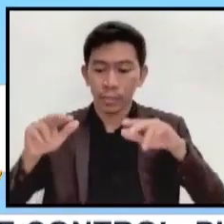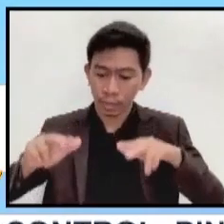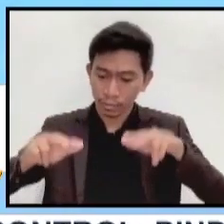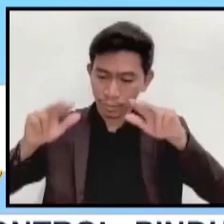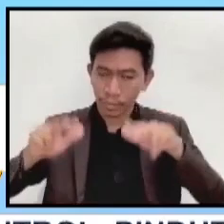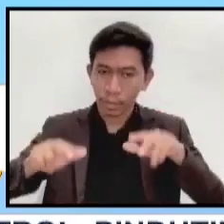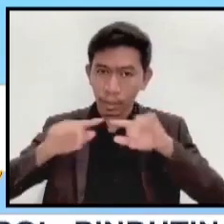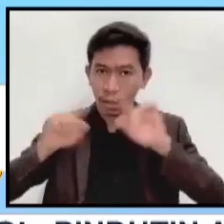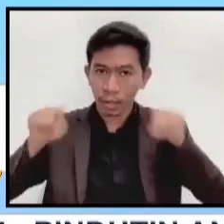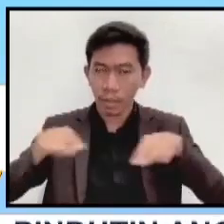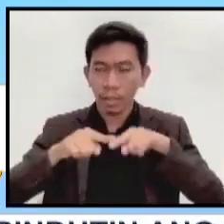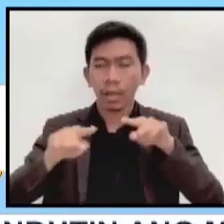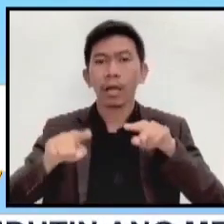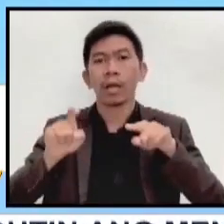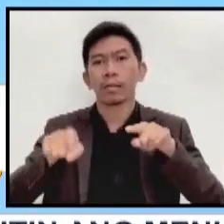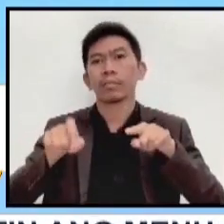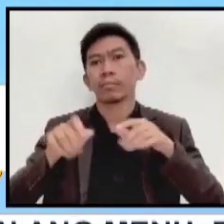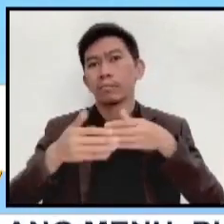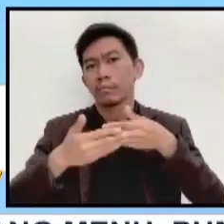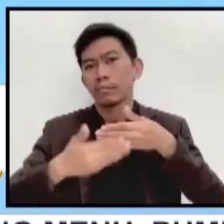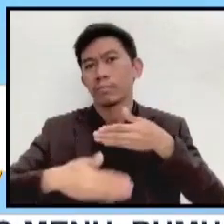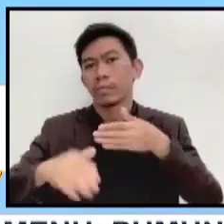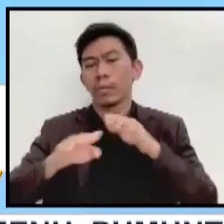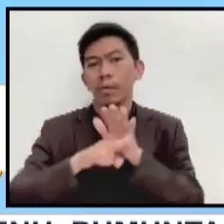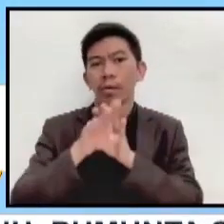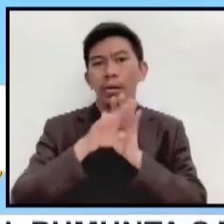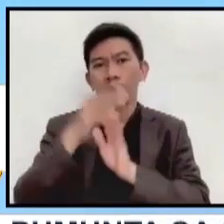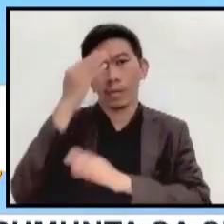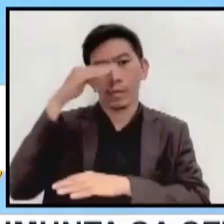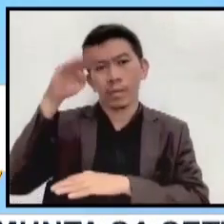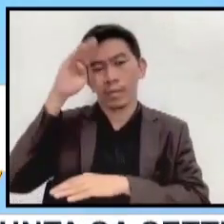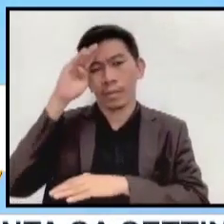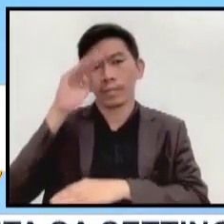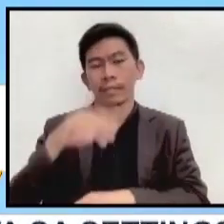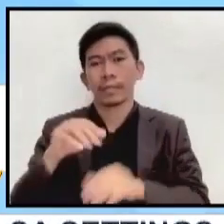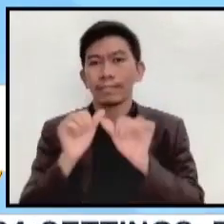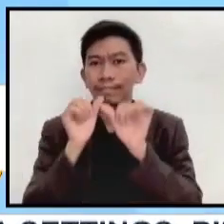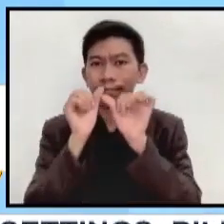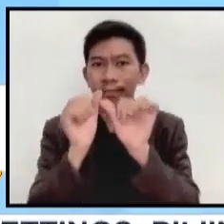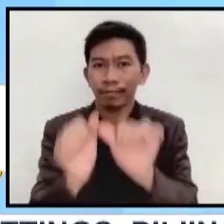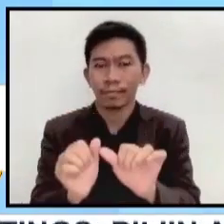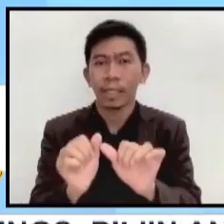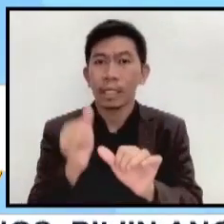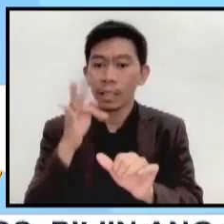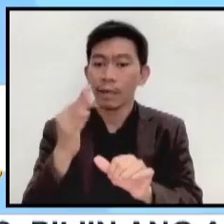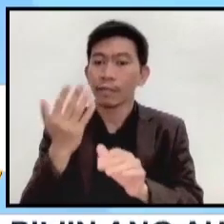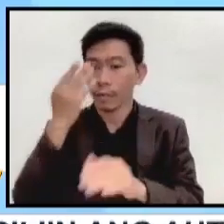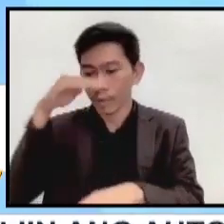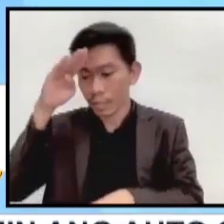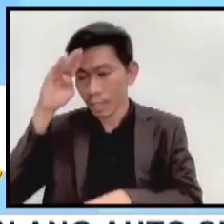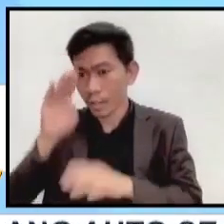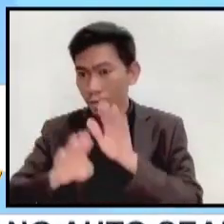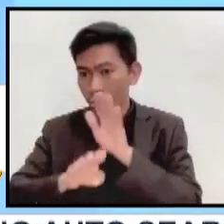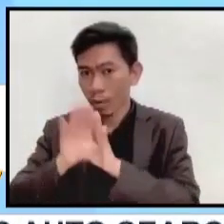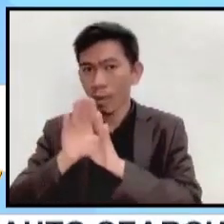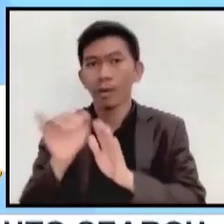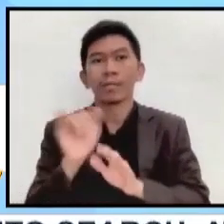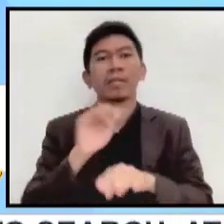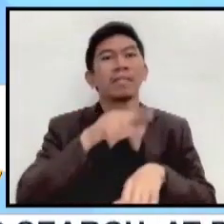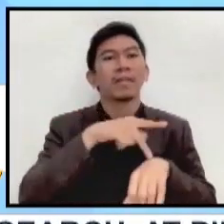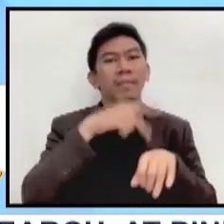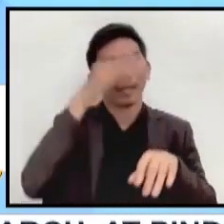continuous and the growing Cavite is a growing Philippines. So this marks hopefully a template for